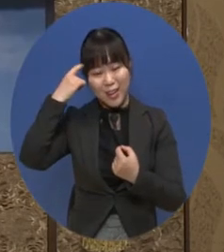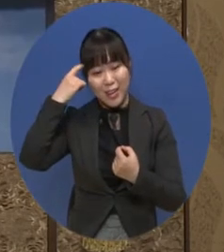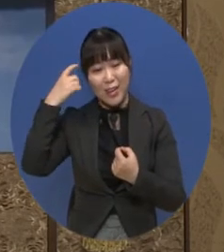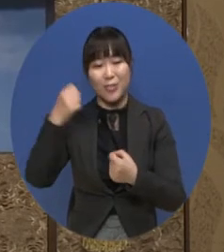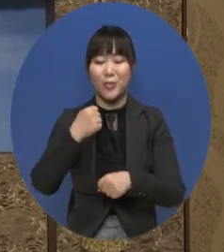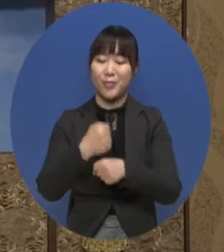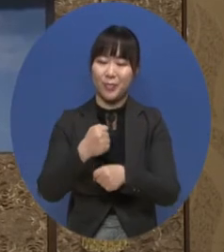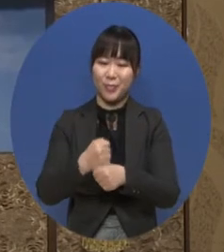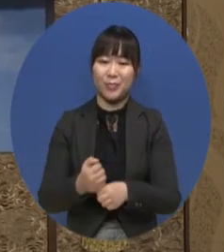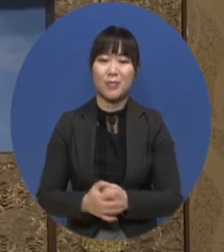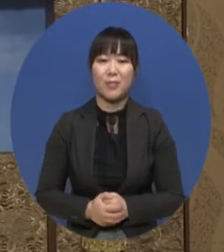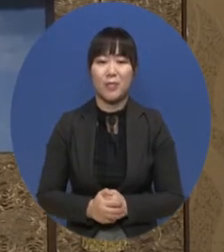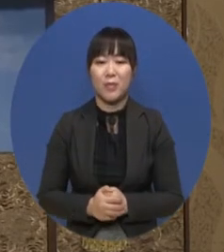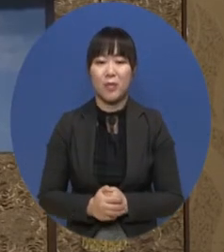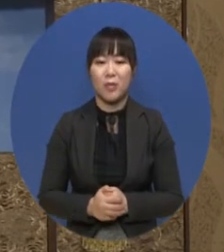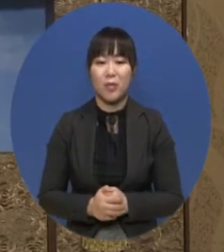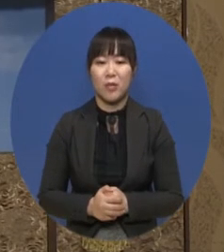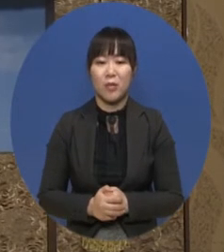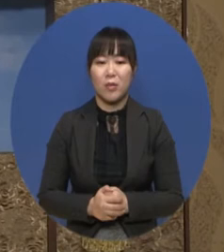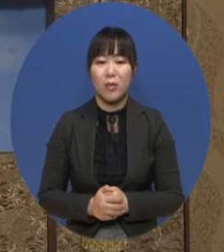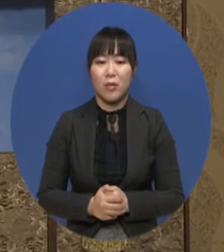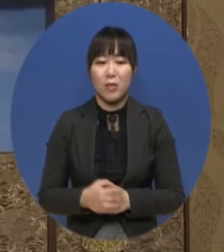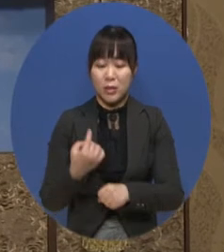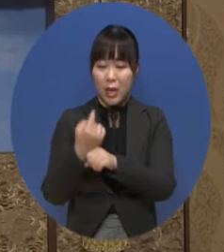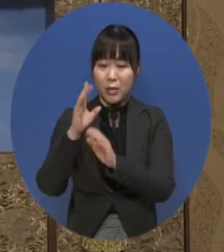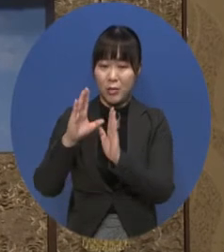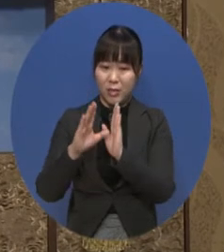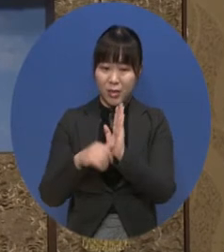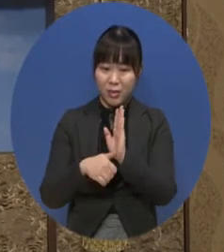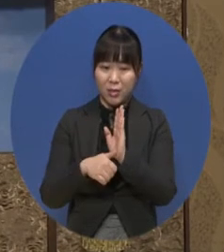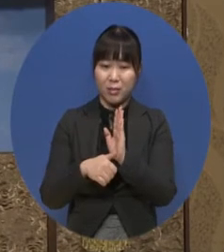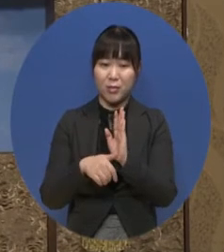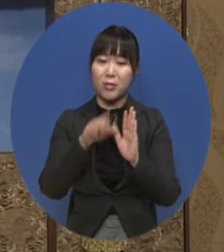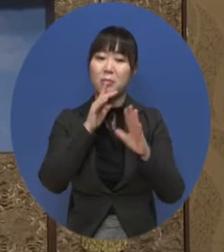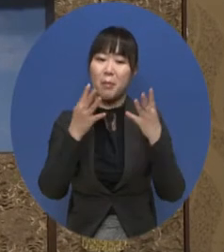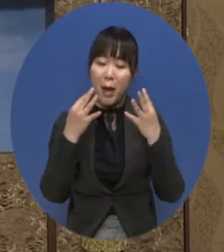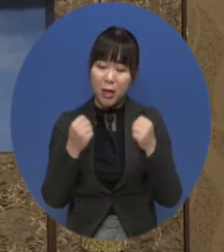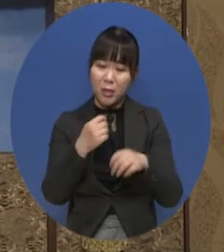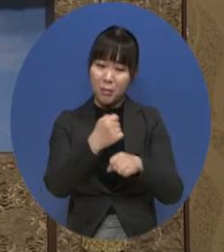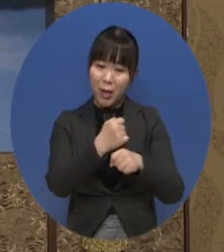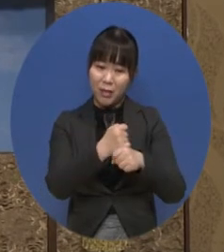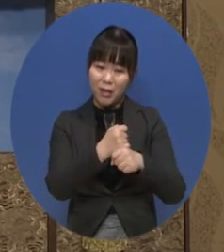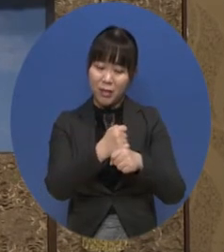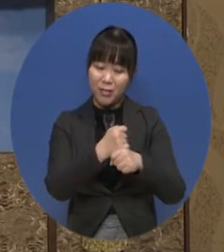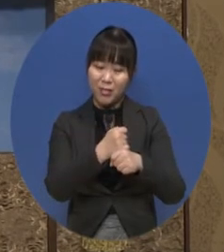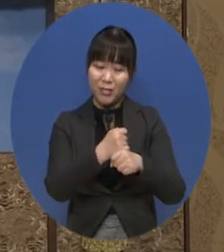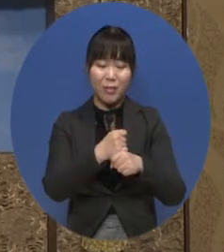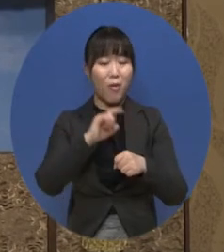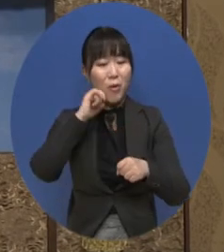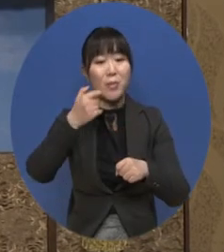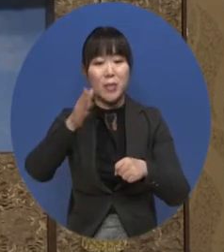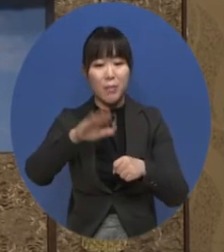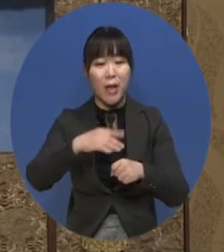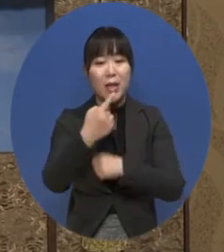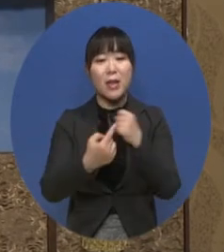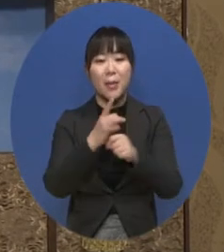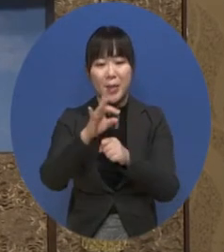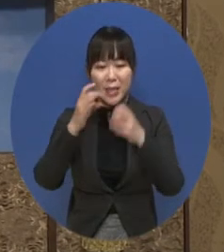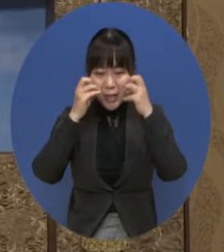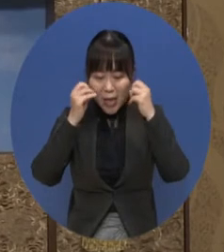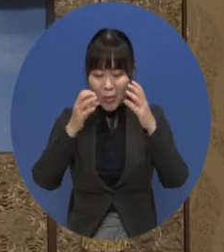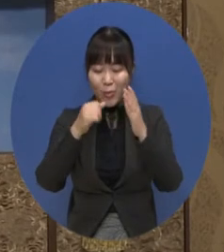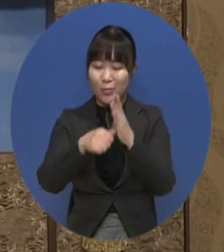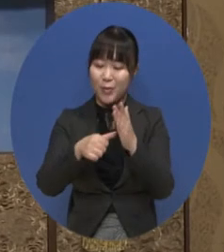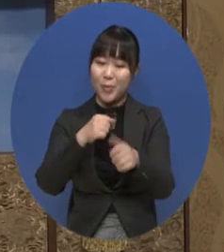가지고 만들었고요. 작년에 런칭해서 이렇게 많이 만들고 있진 못하지만 해마다 몇 권씩 새로운